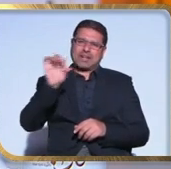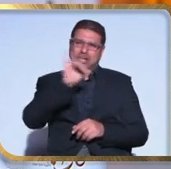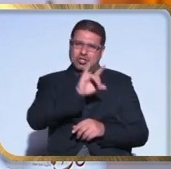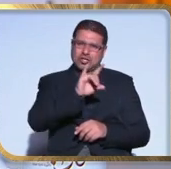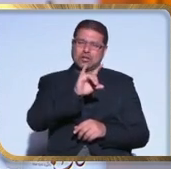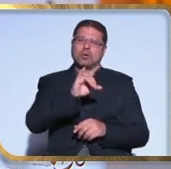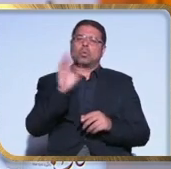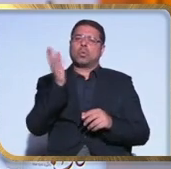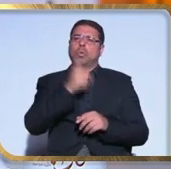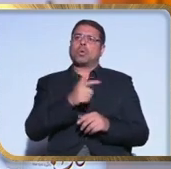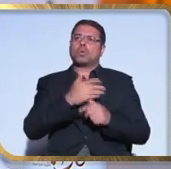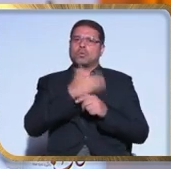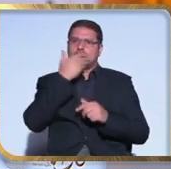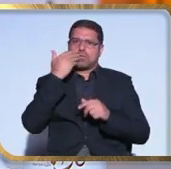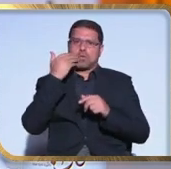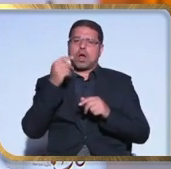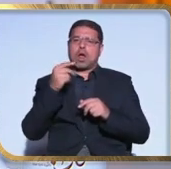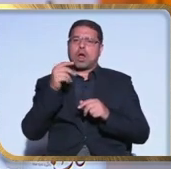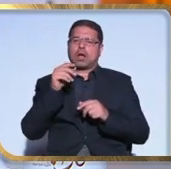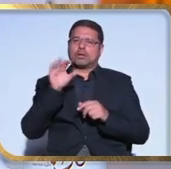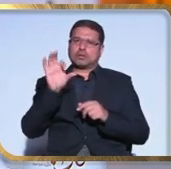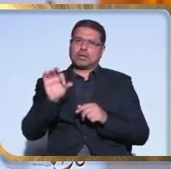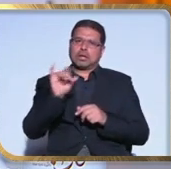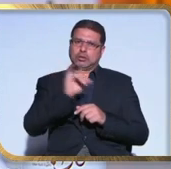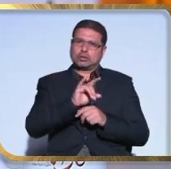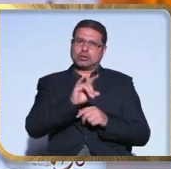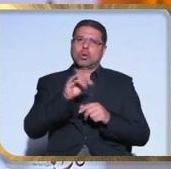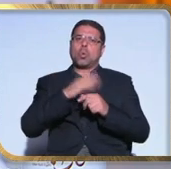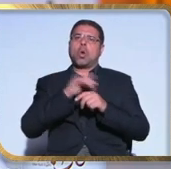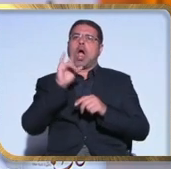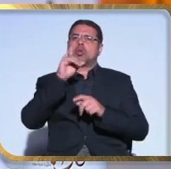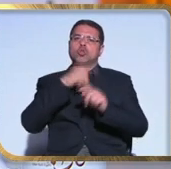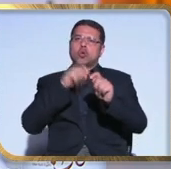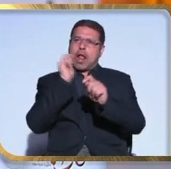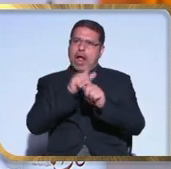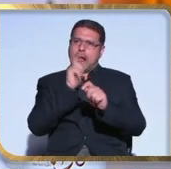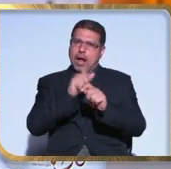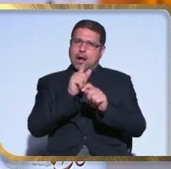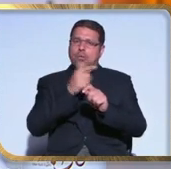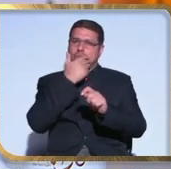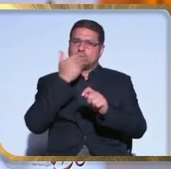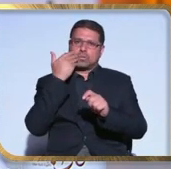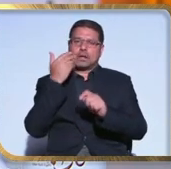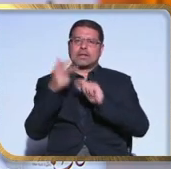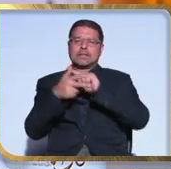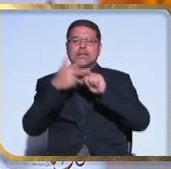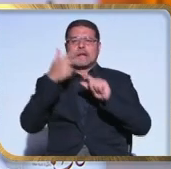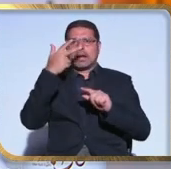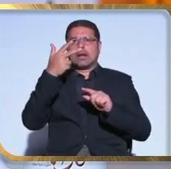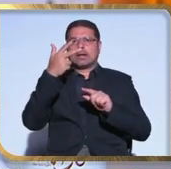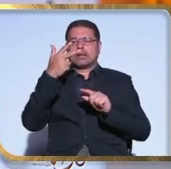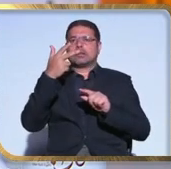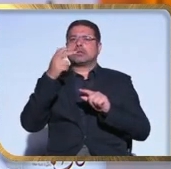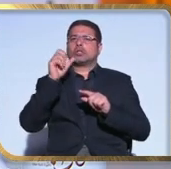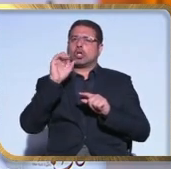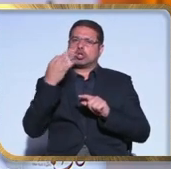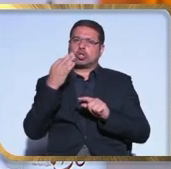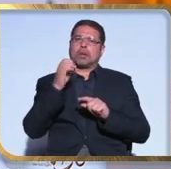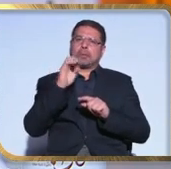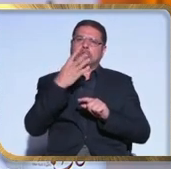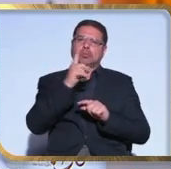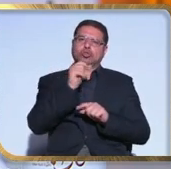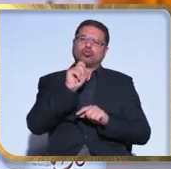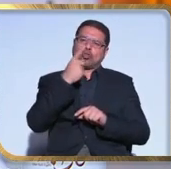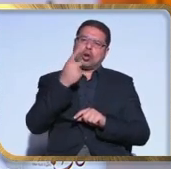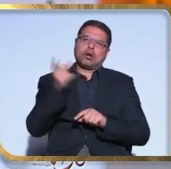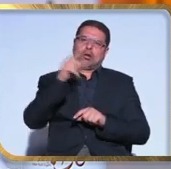والعشر صيام يوم عاشوراء العشر بتعذ الحجه العشر وثلاثه ايام من كل شهر